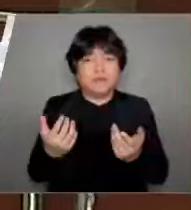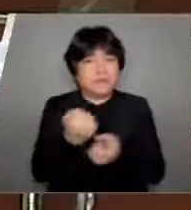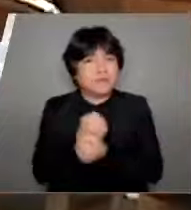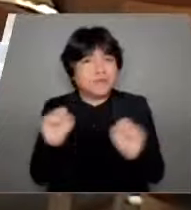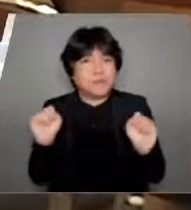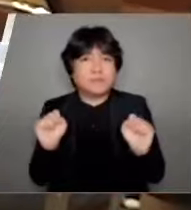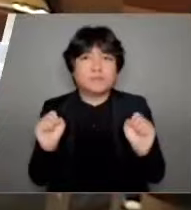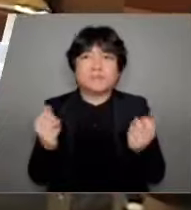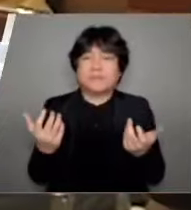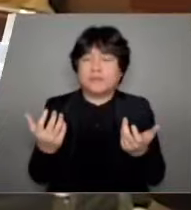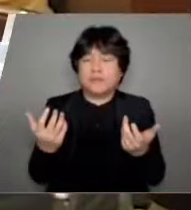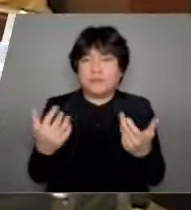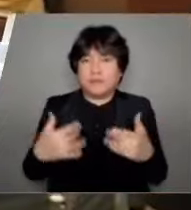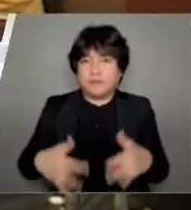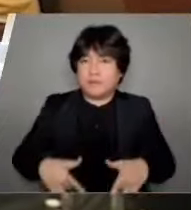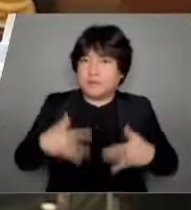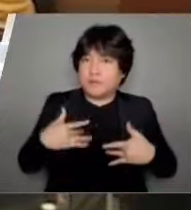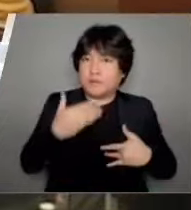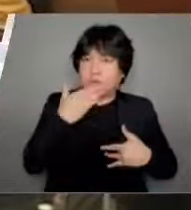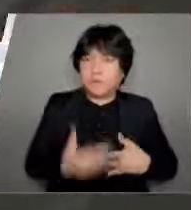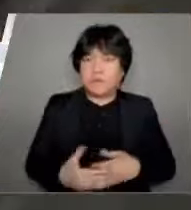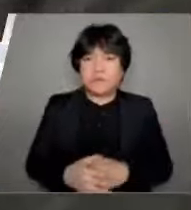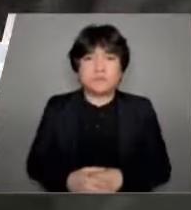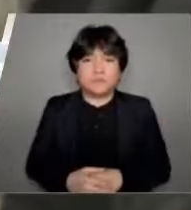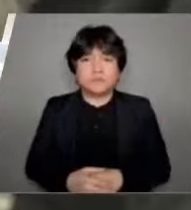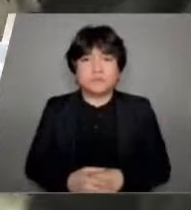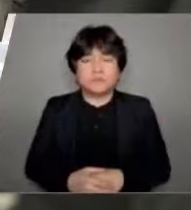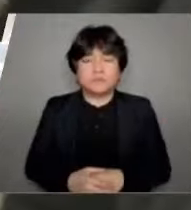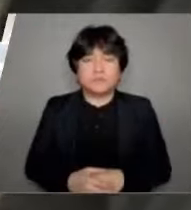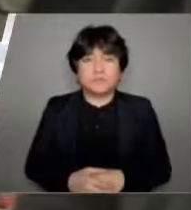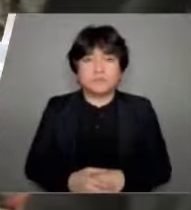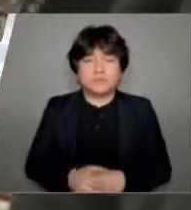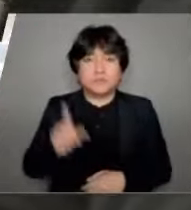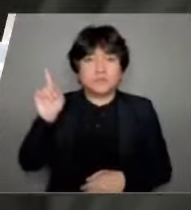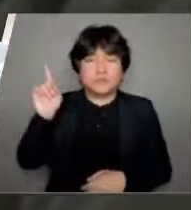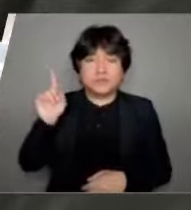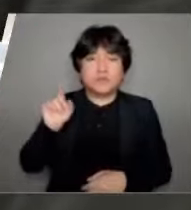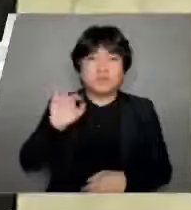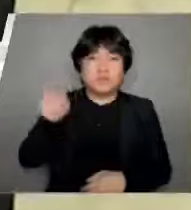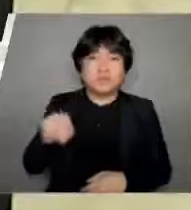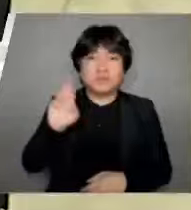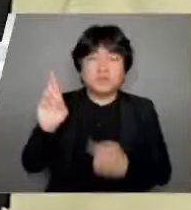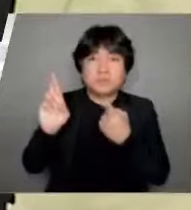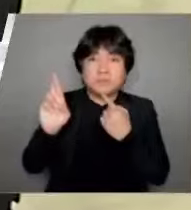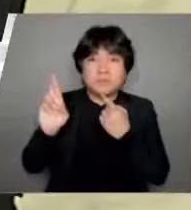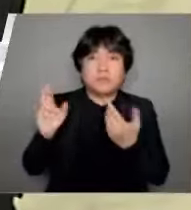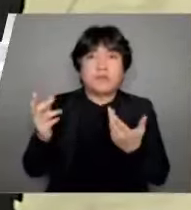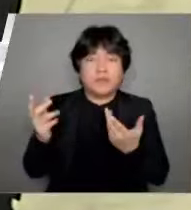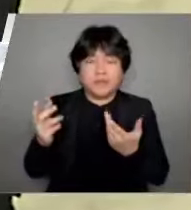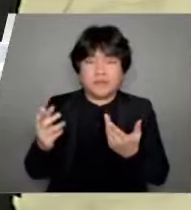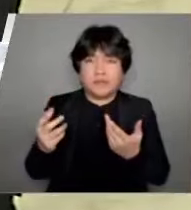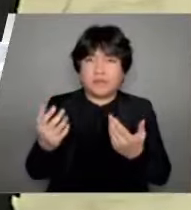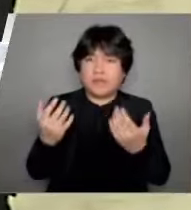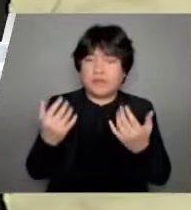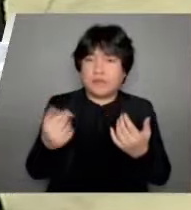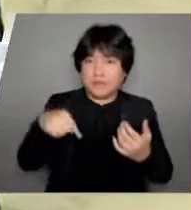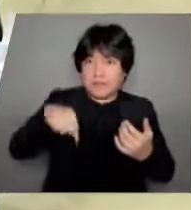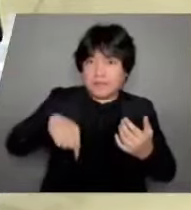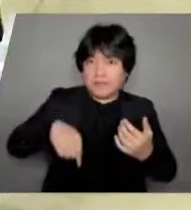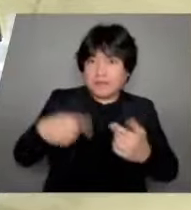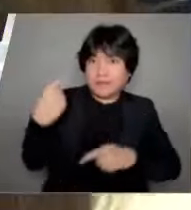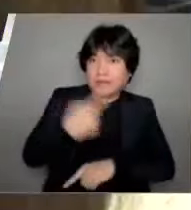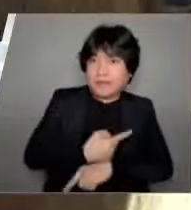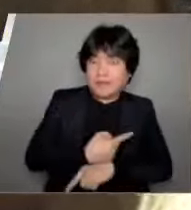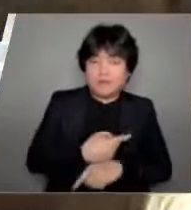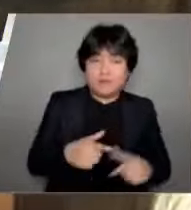pamumuhay mo doon. Tila nakikiayon ng tadhana kay JR dahil sa pagbubukas ng Philippine-Japan Friendship Week ngayong araw, ang